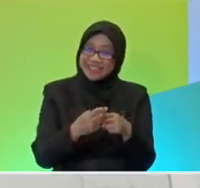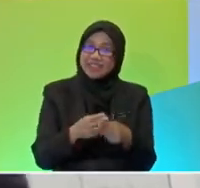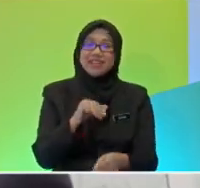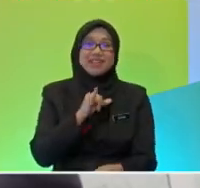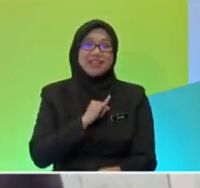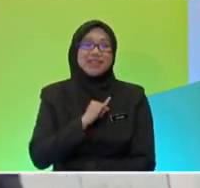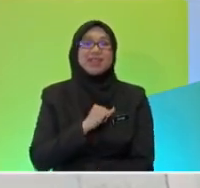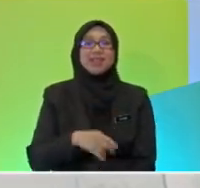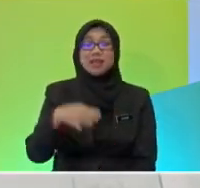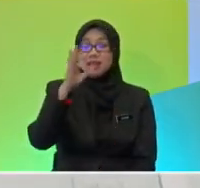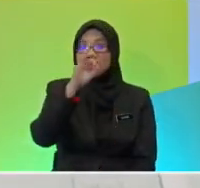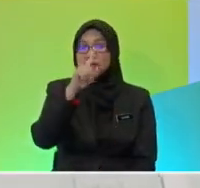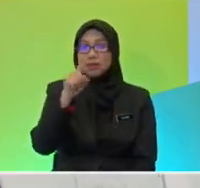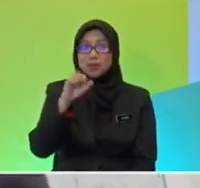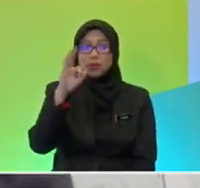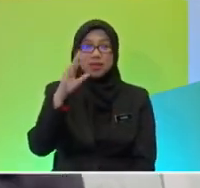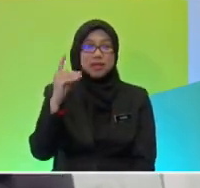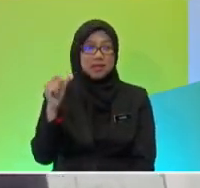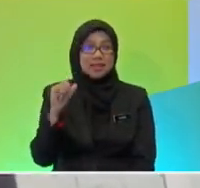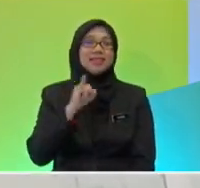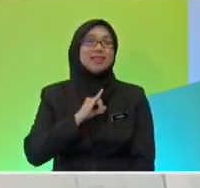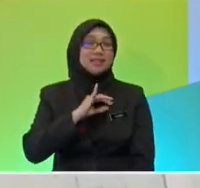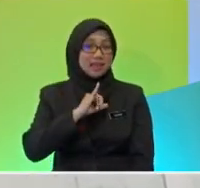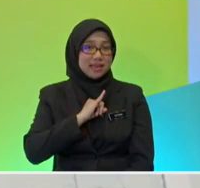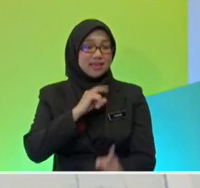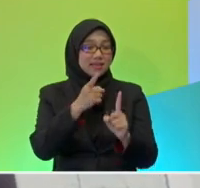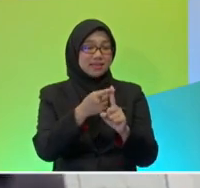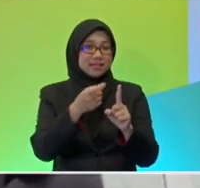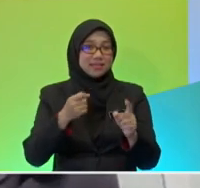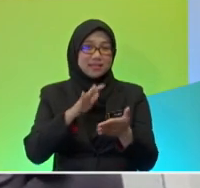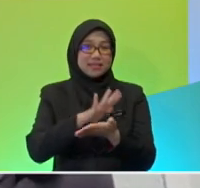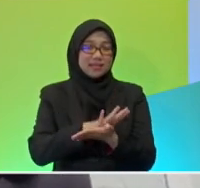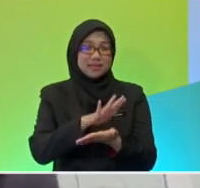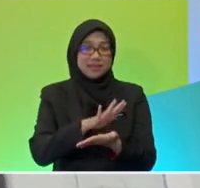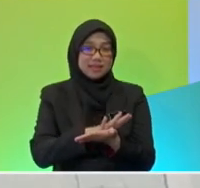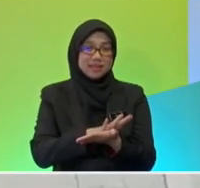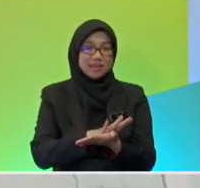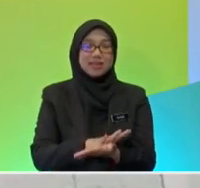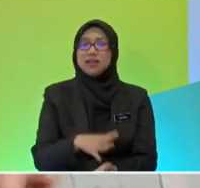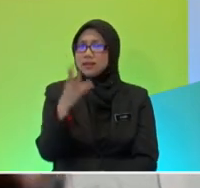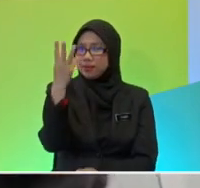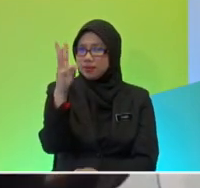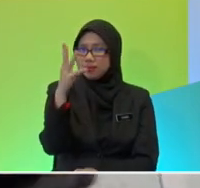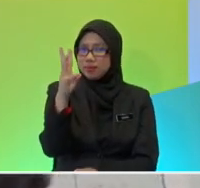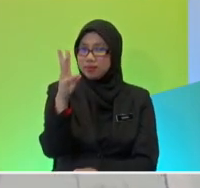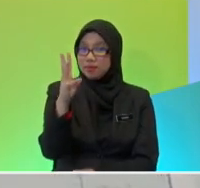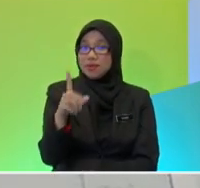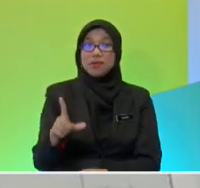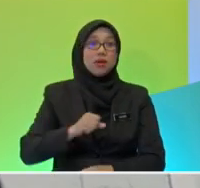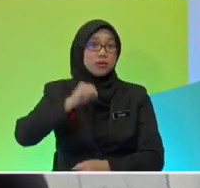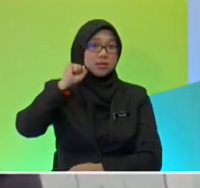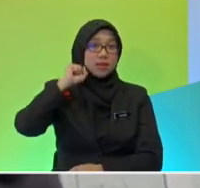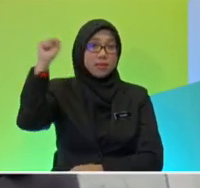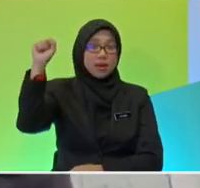samizuki sayur dari sekolah kebangsaan sahabat 16 tahap datusaba